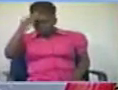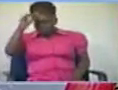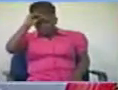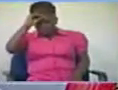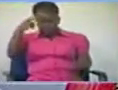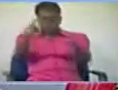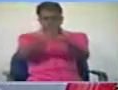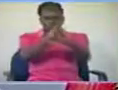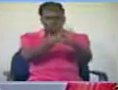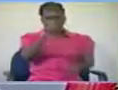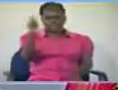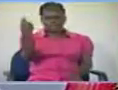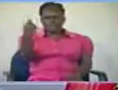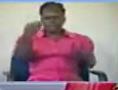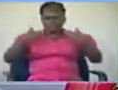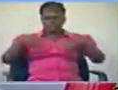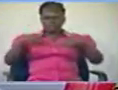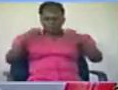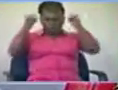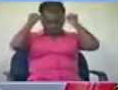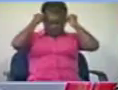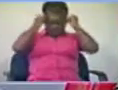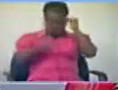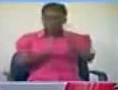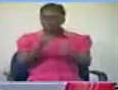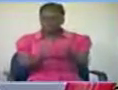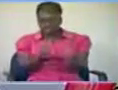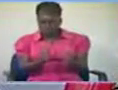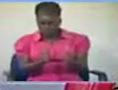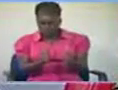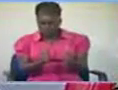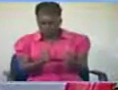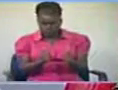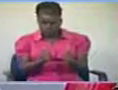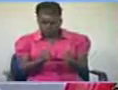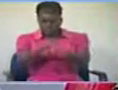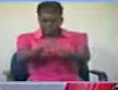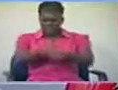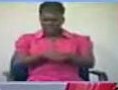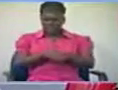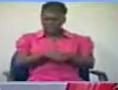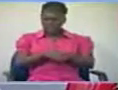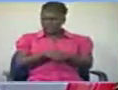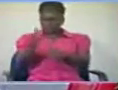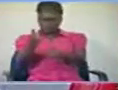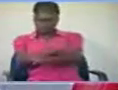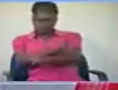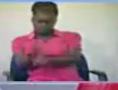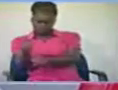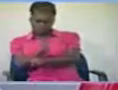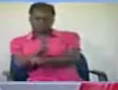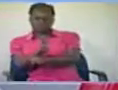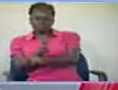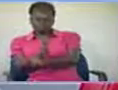Wakenya kuhusu masomo ambayo wangependa tuwaandalie. Kwa kimombo tunaita needs assessment. Ndiyo. Ilikuwa